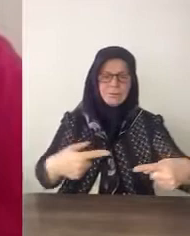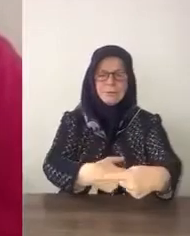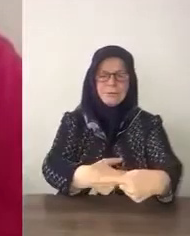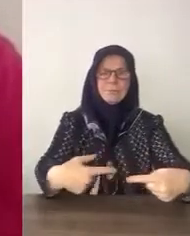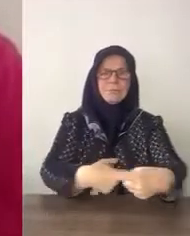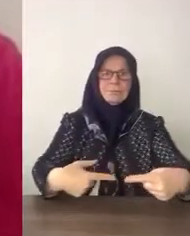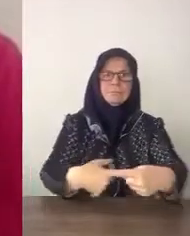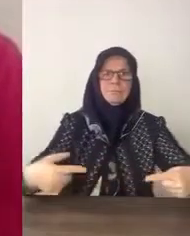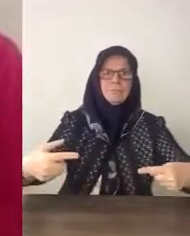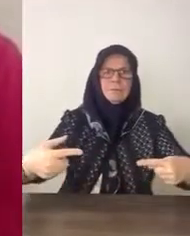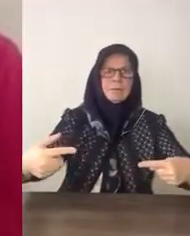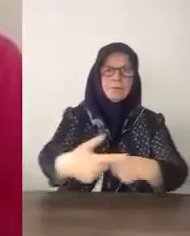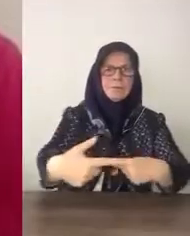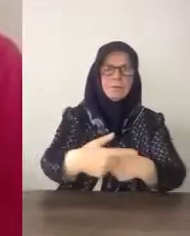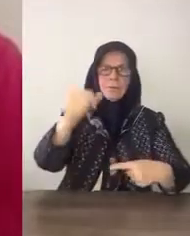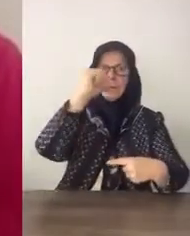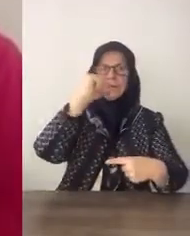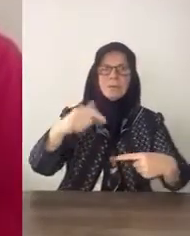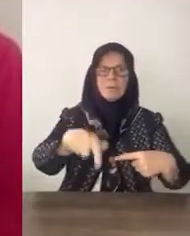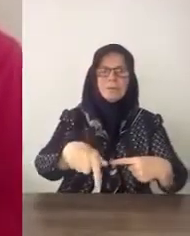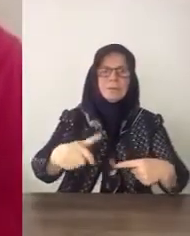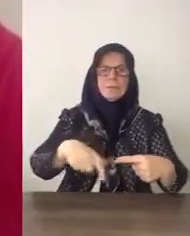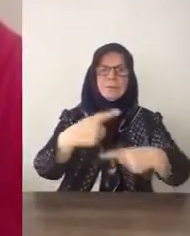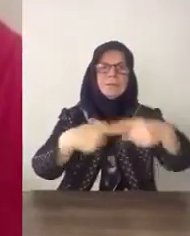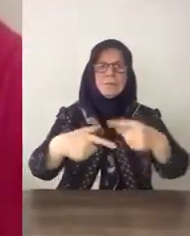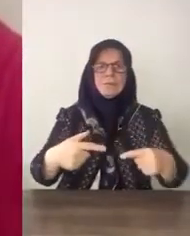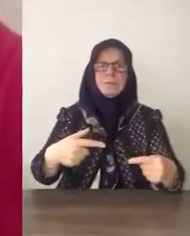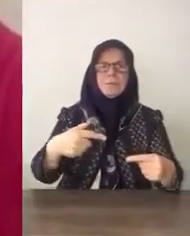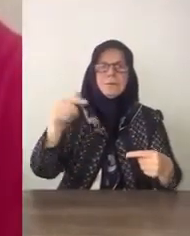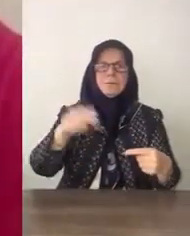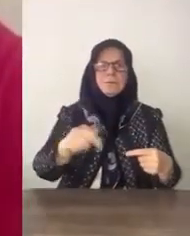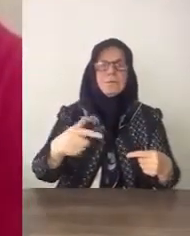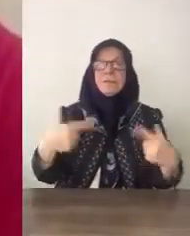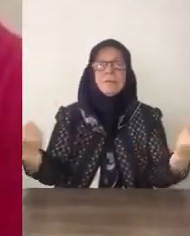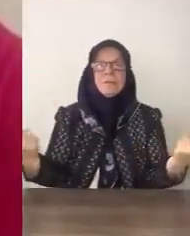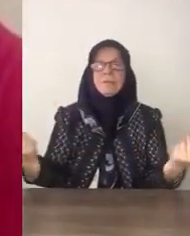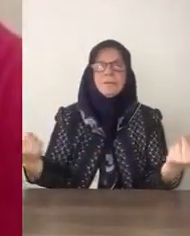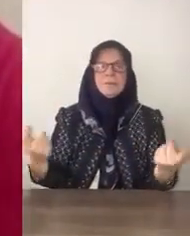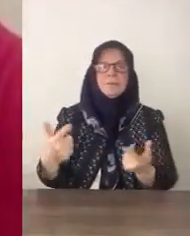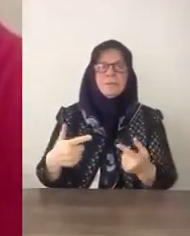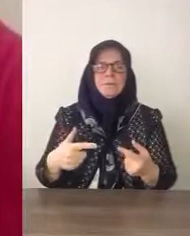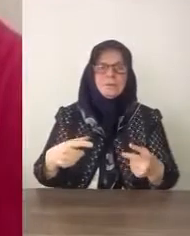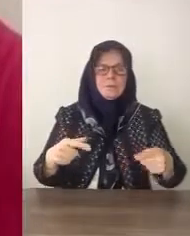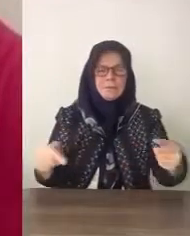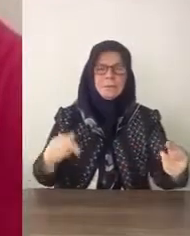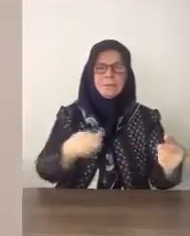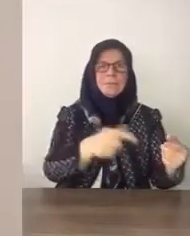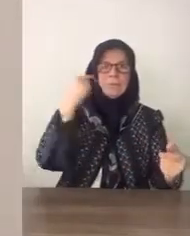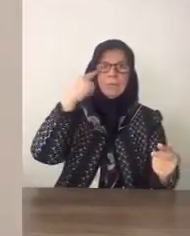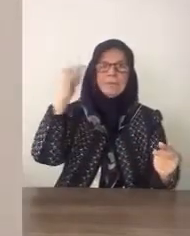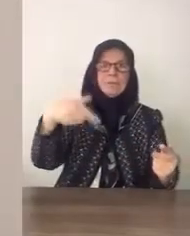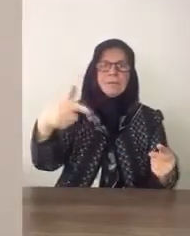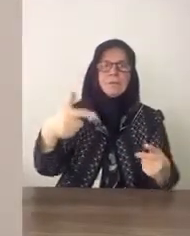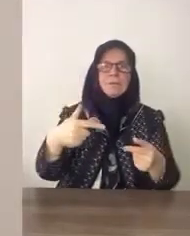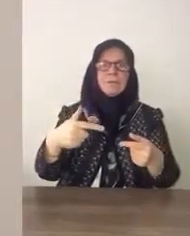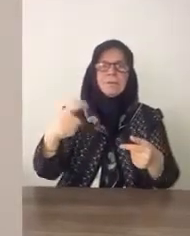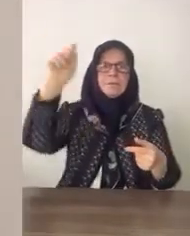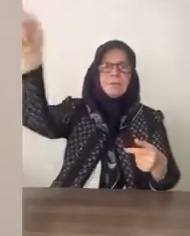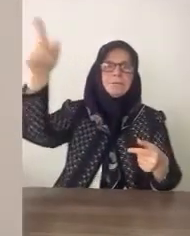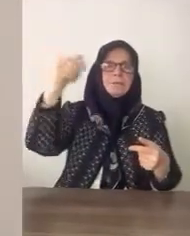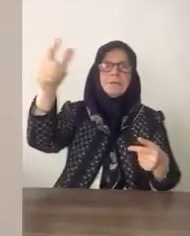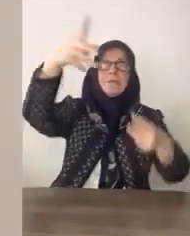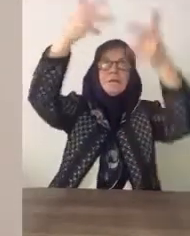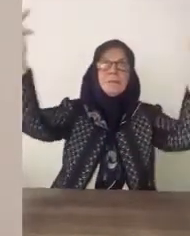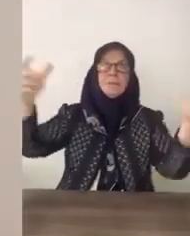Gördüğünüz gibi okların yönü suyun içine girdiğinde değişmektedir. Peki bunun sebebi nedir? Cisimleri